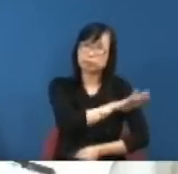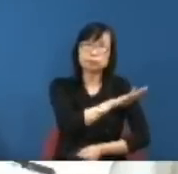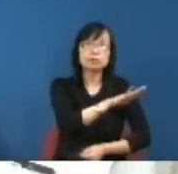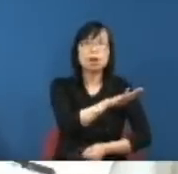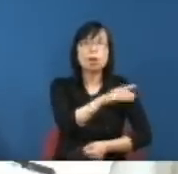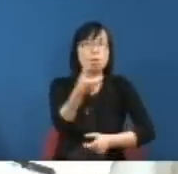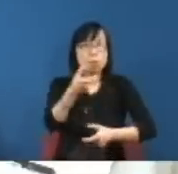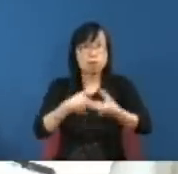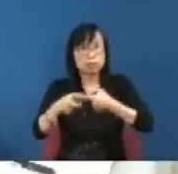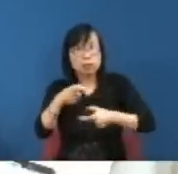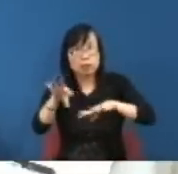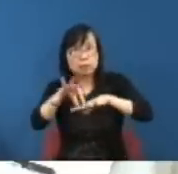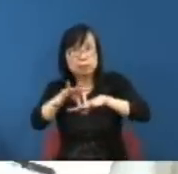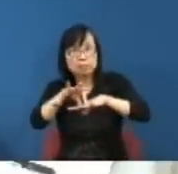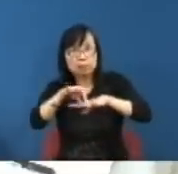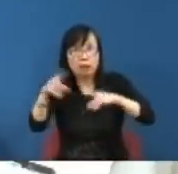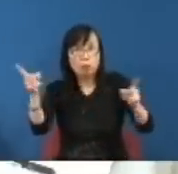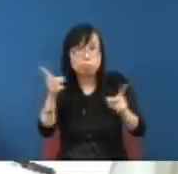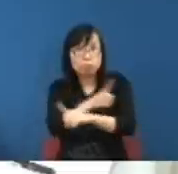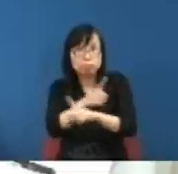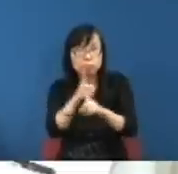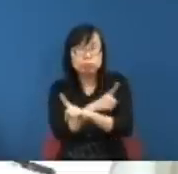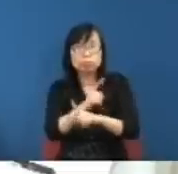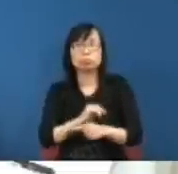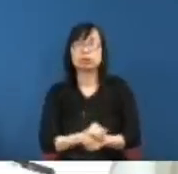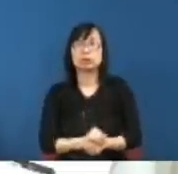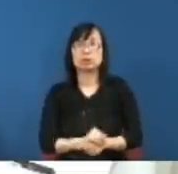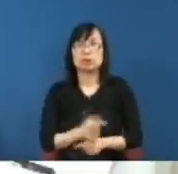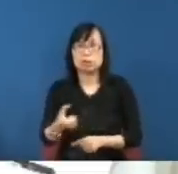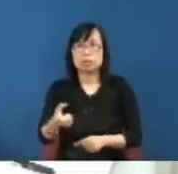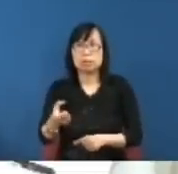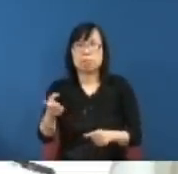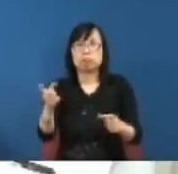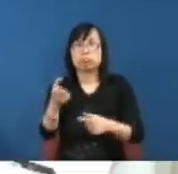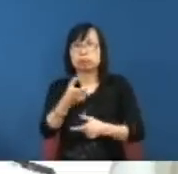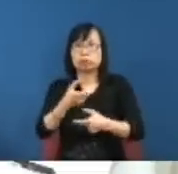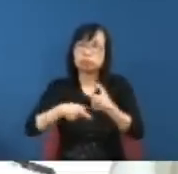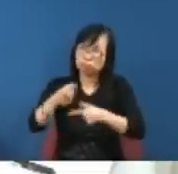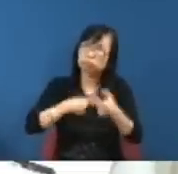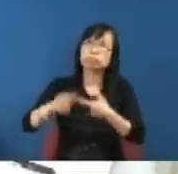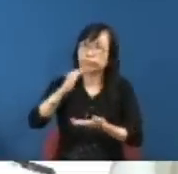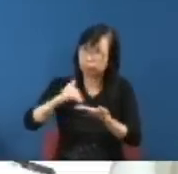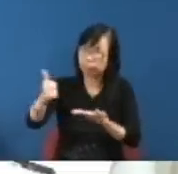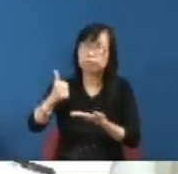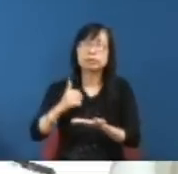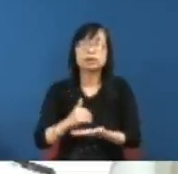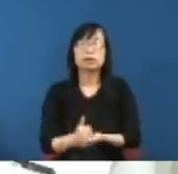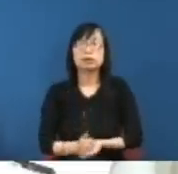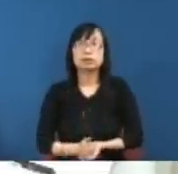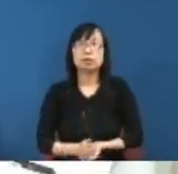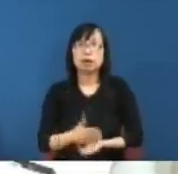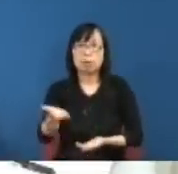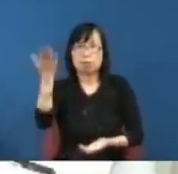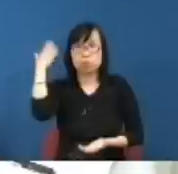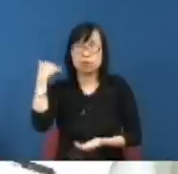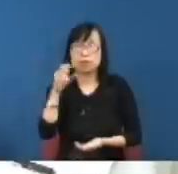貿易嘅壁壘，或者金融交換，即係金融嘅資本嘅往來咧，非常之迅速，所以就變咗以前